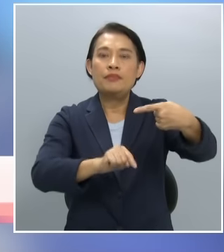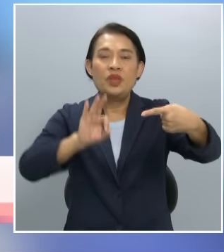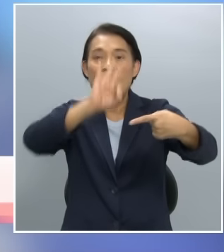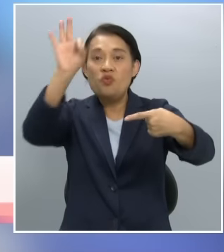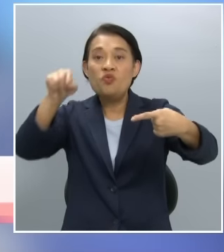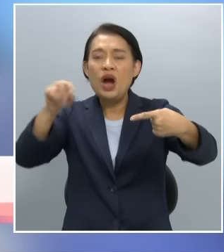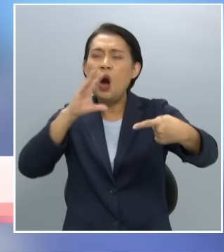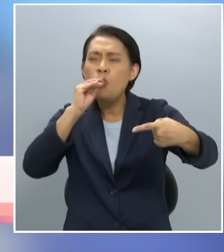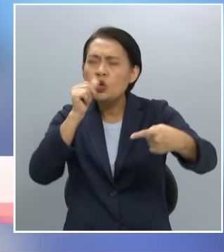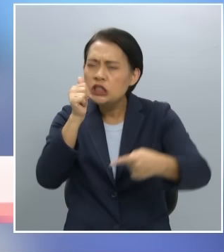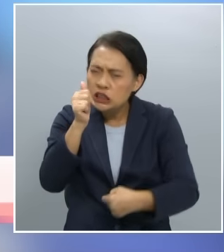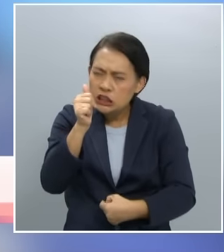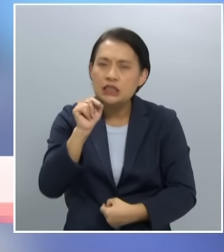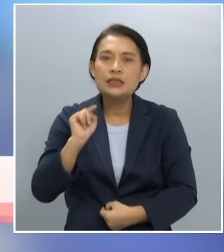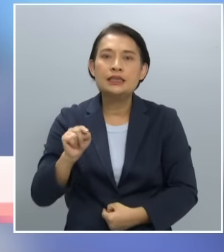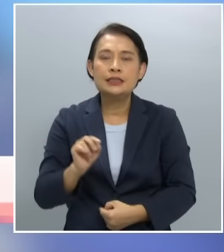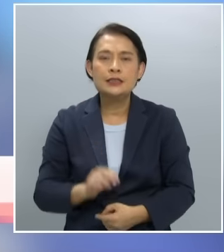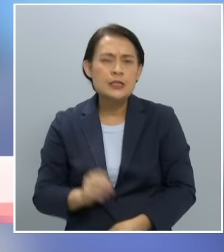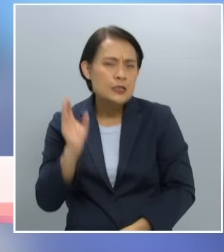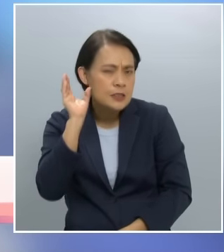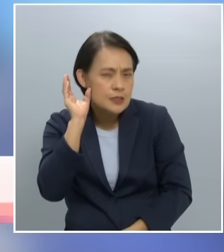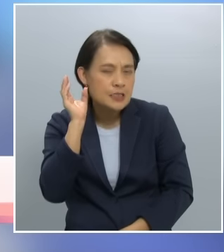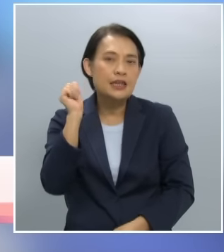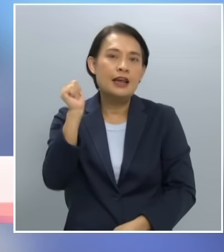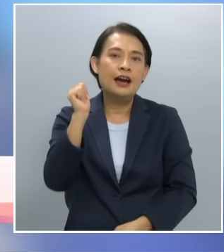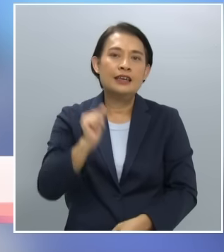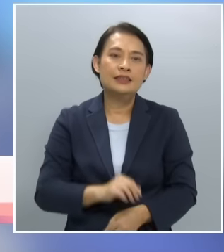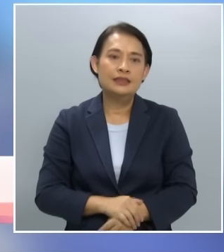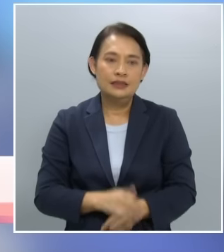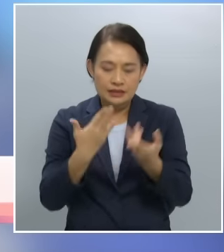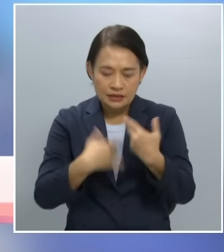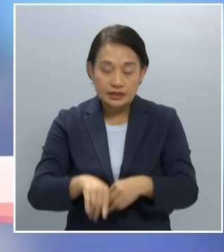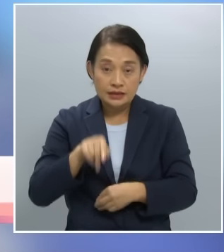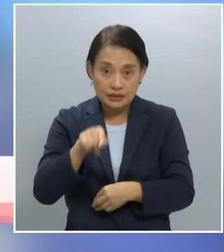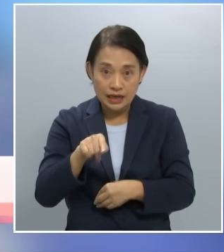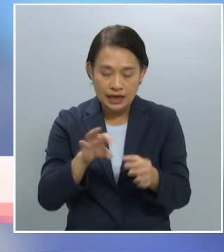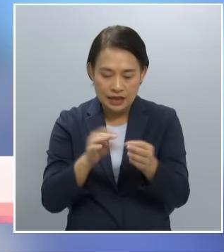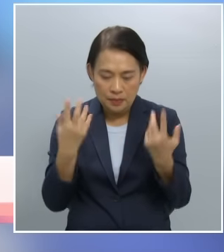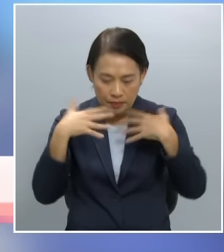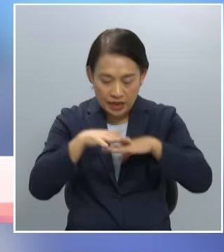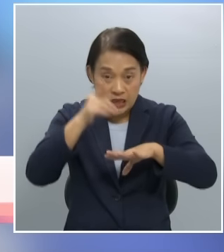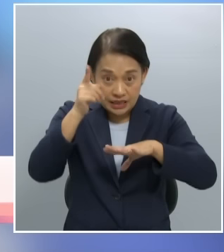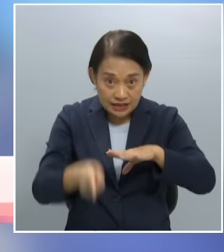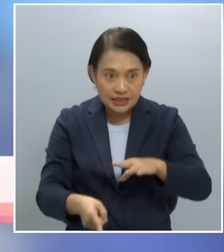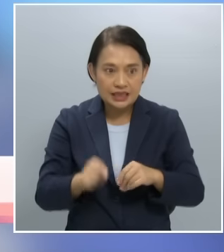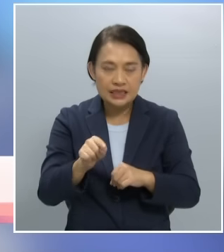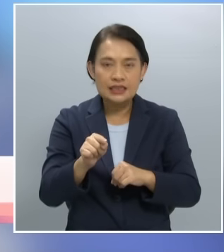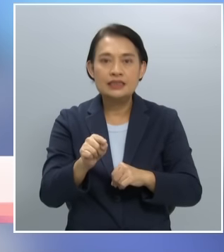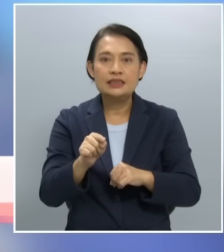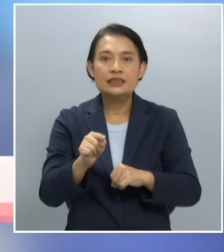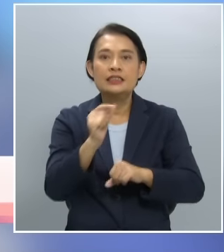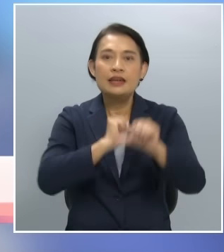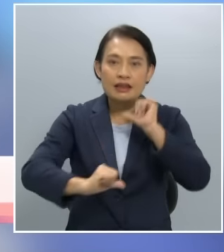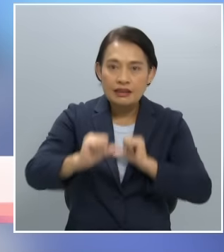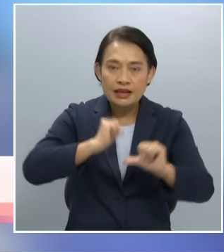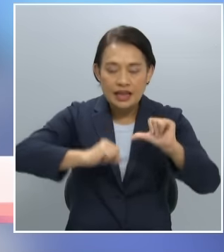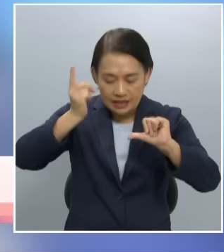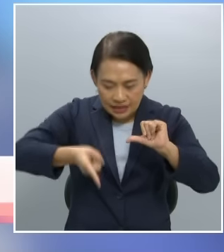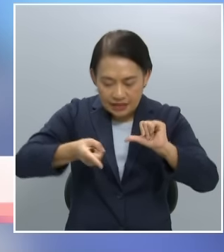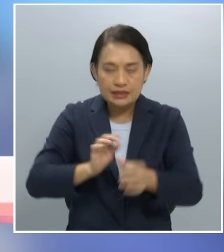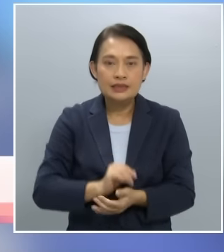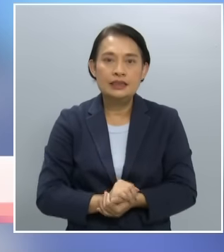พูดจาดีมากน่าเชื่อถือมากเชื่อสนิทใจว่าได้รับการติดต่อจริงเดี๋ยวจะได้เล่นซีรีส์จริงพอตกลง